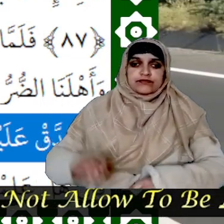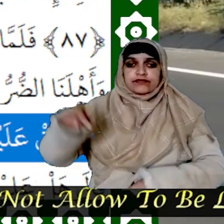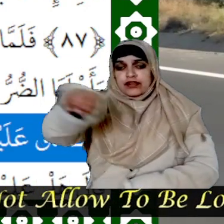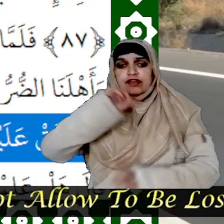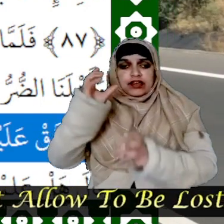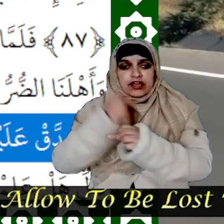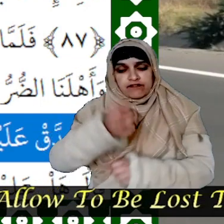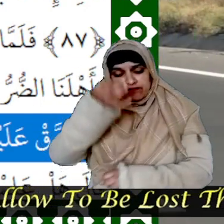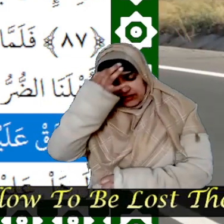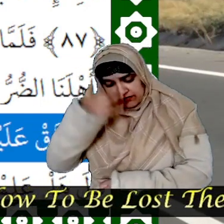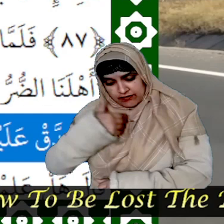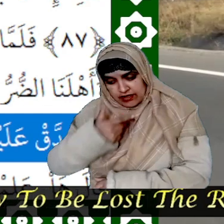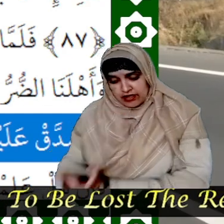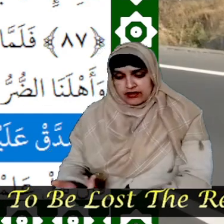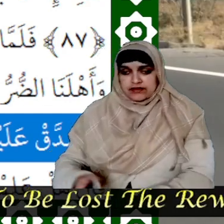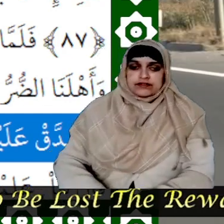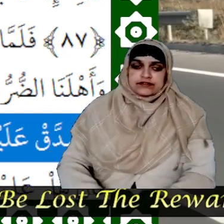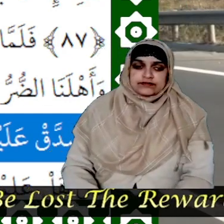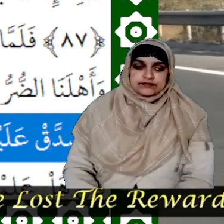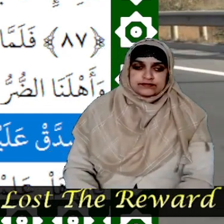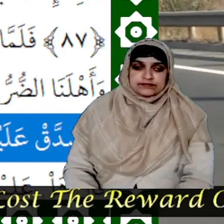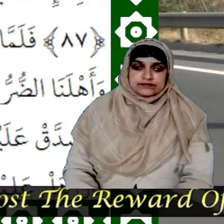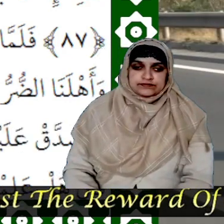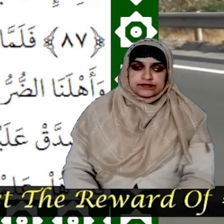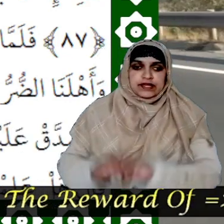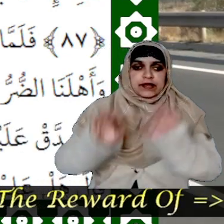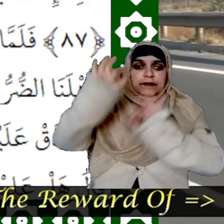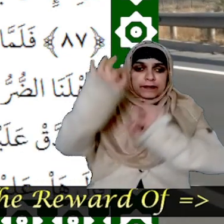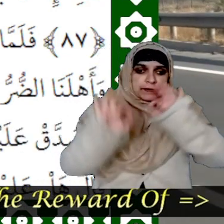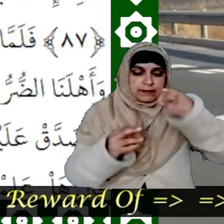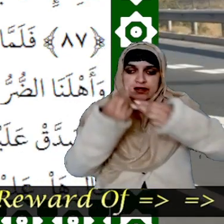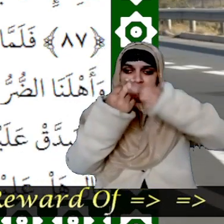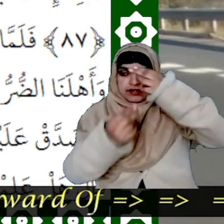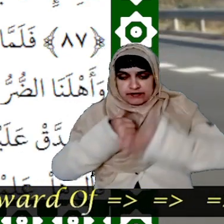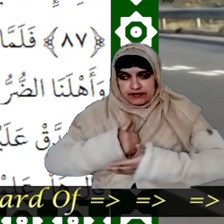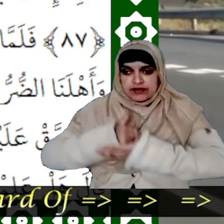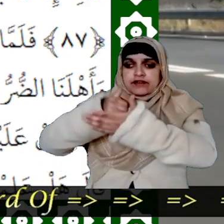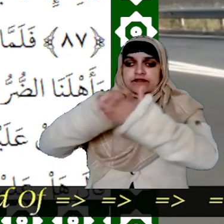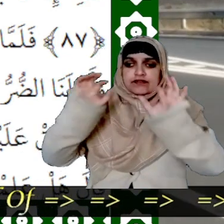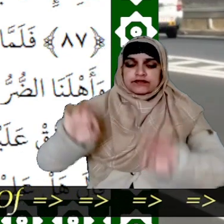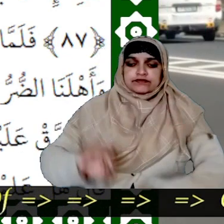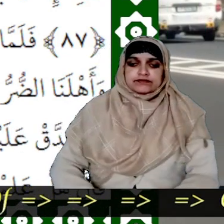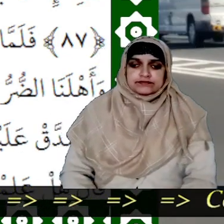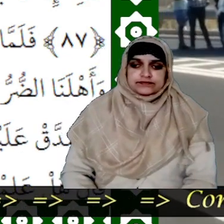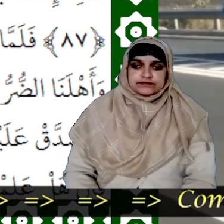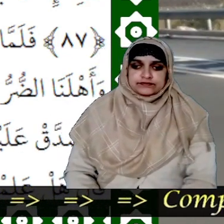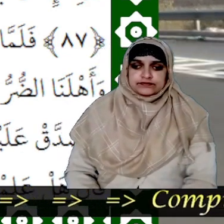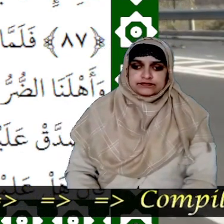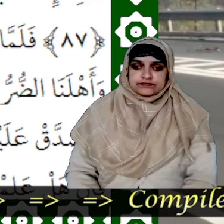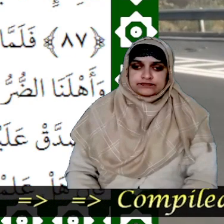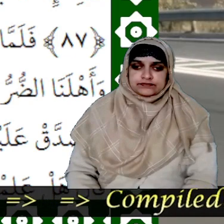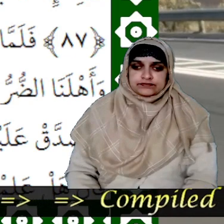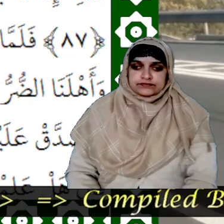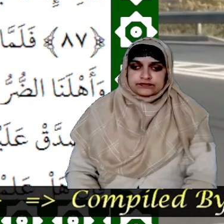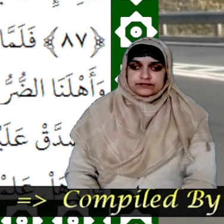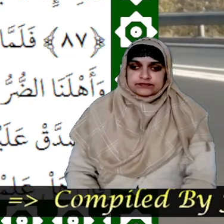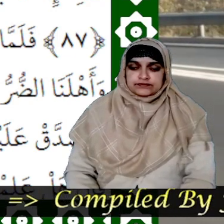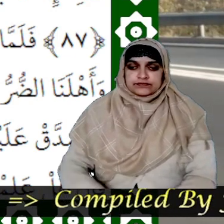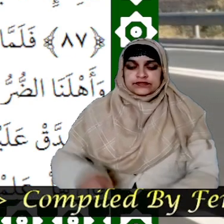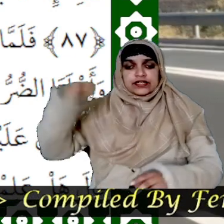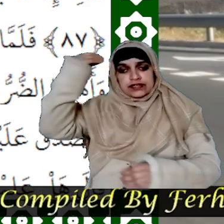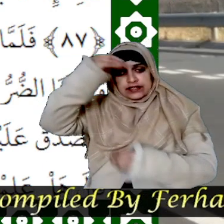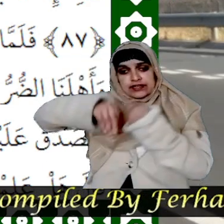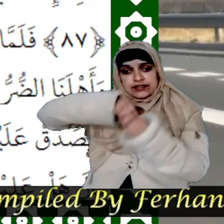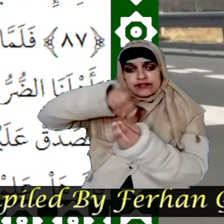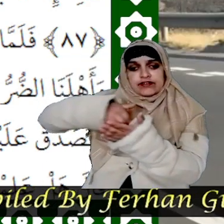نوغرقل وتصدق علينا خنن راقبلون رصدقات جشون تقاو وتصدق علينا وبليس نديبسون